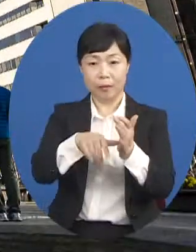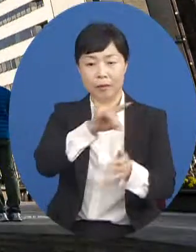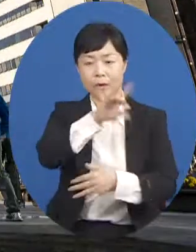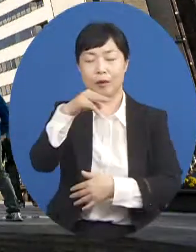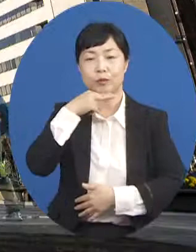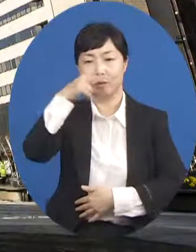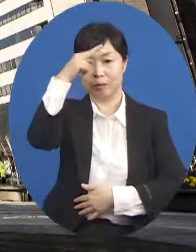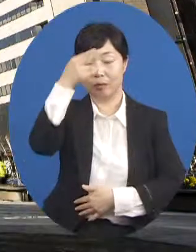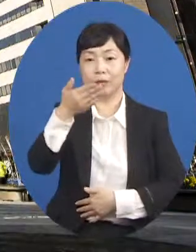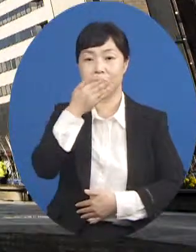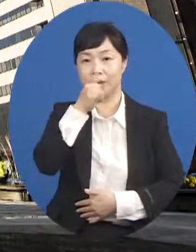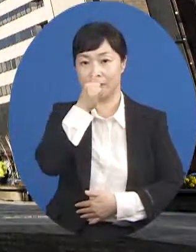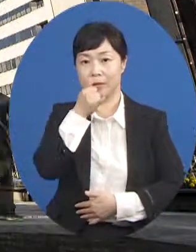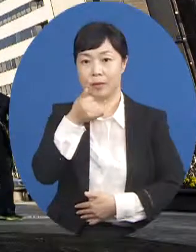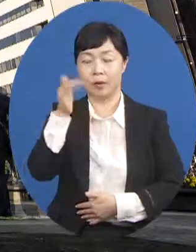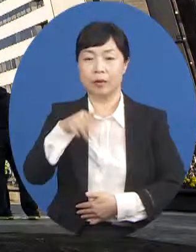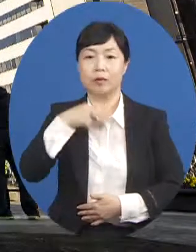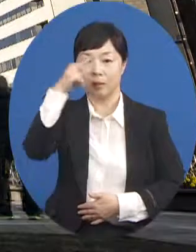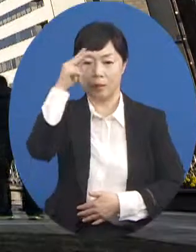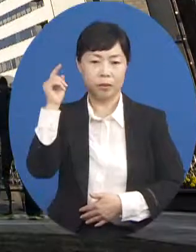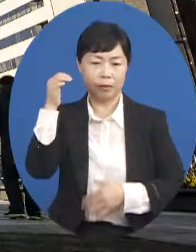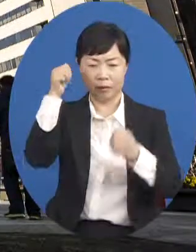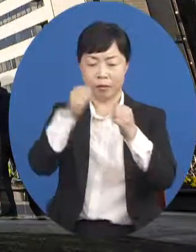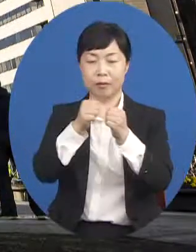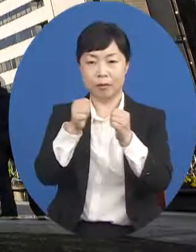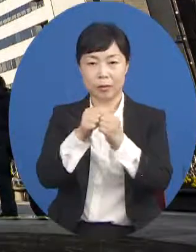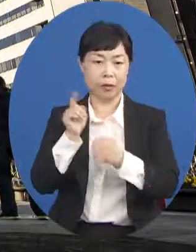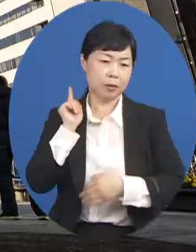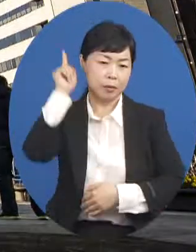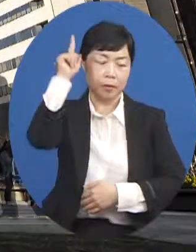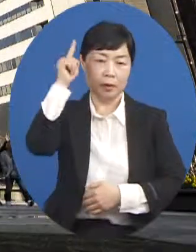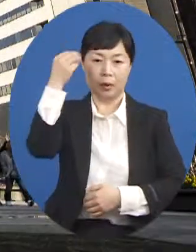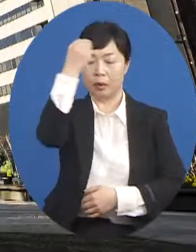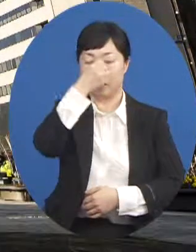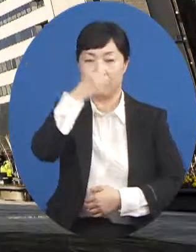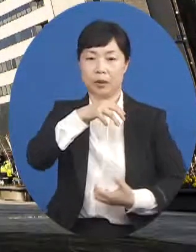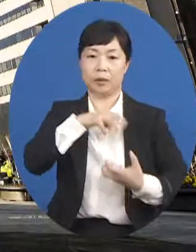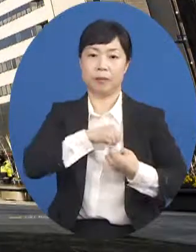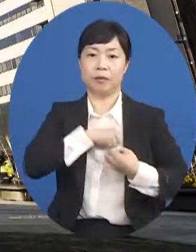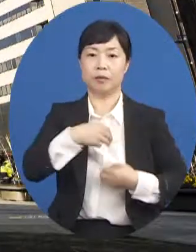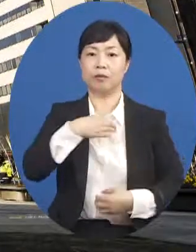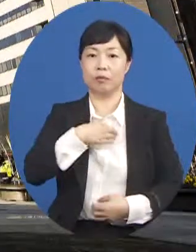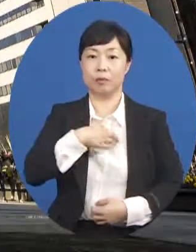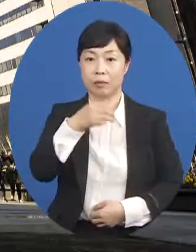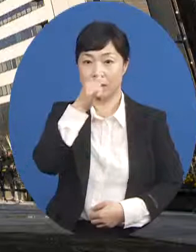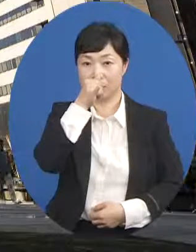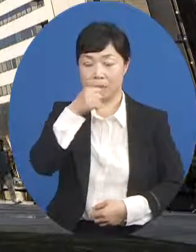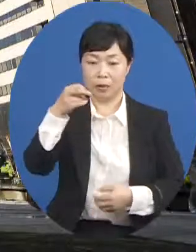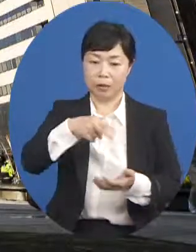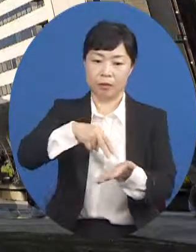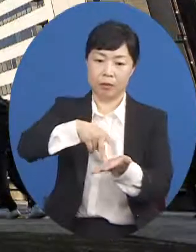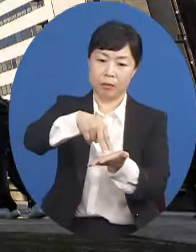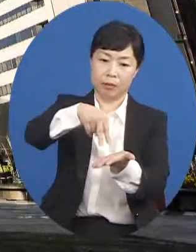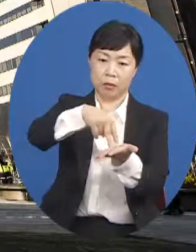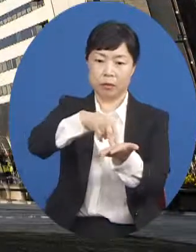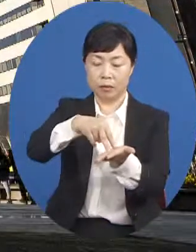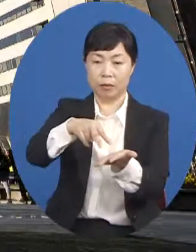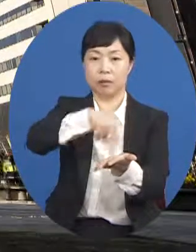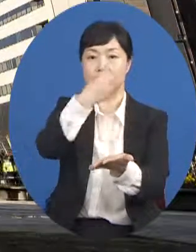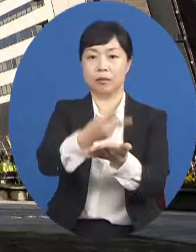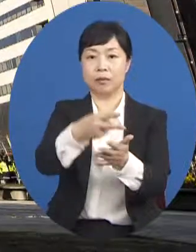있습니다. 술은 혈압을 상승시키고 두통과 현기증을 일으켜 심장에 무리를 줄 수 있고 다리 힘이